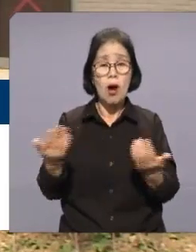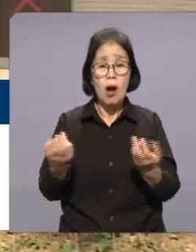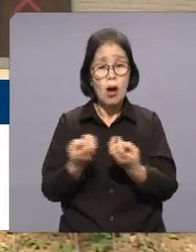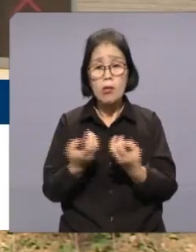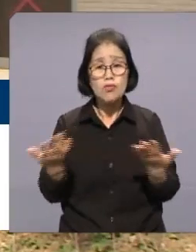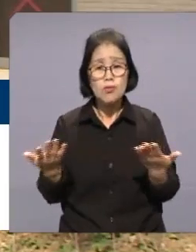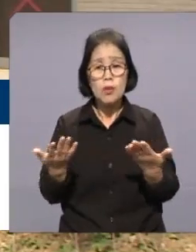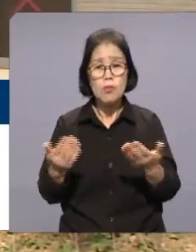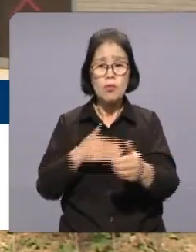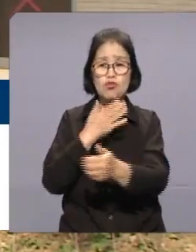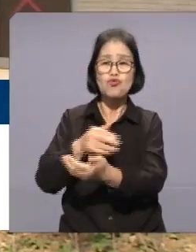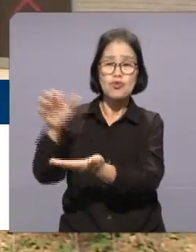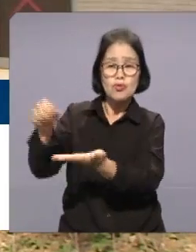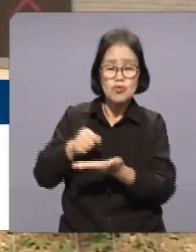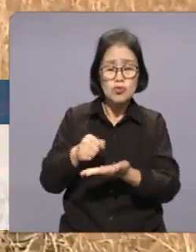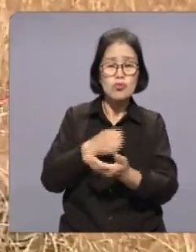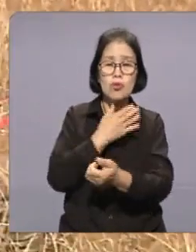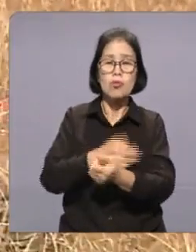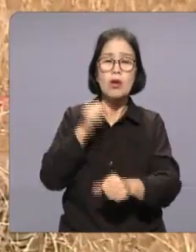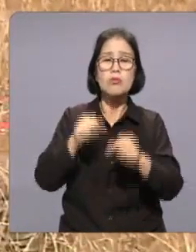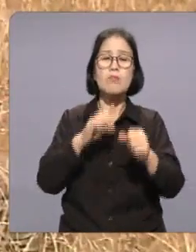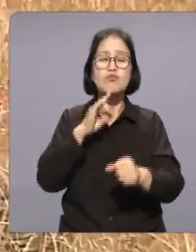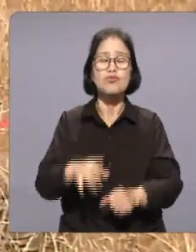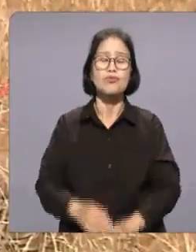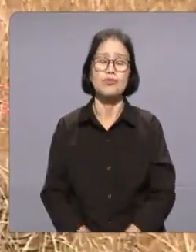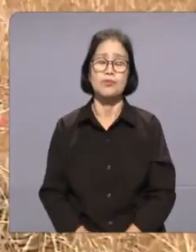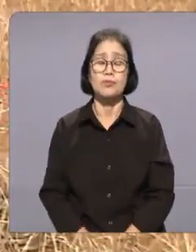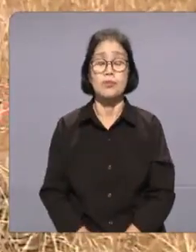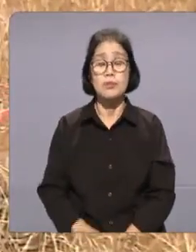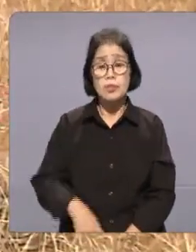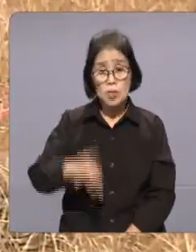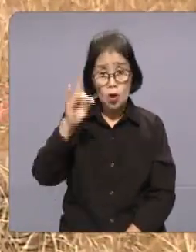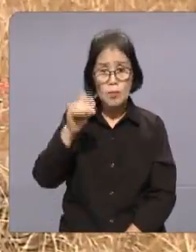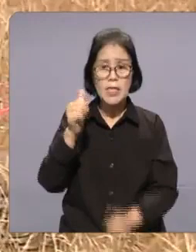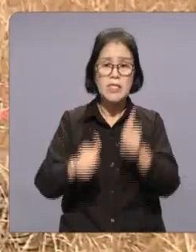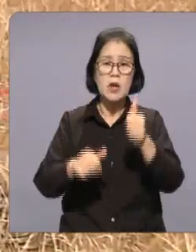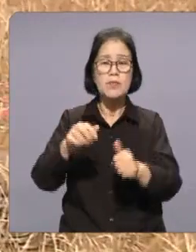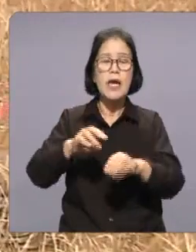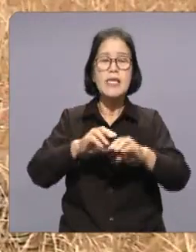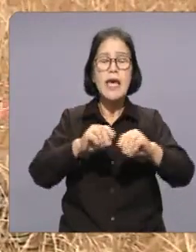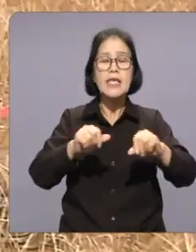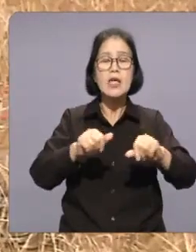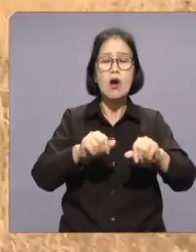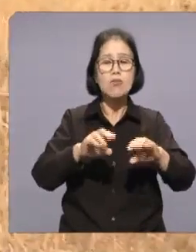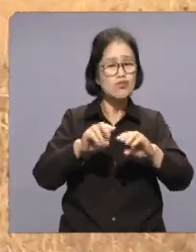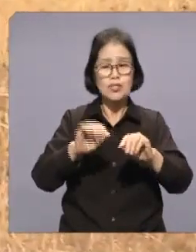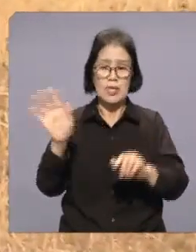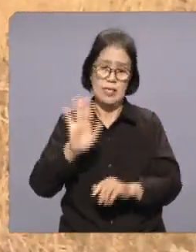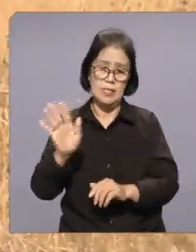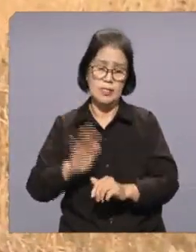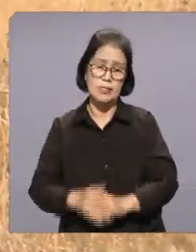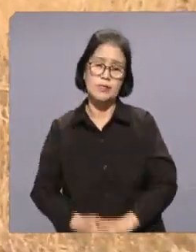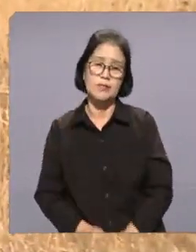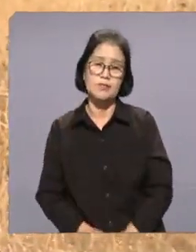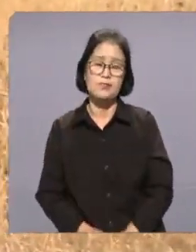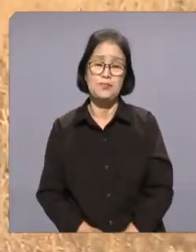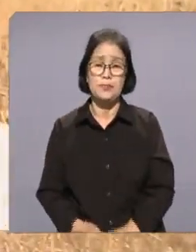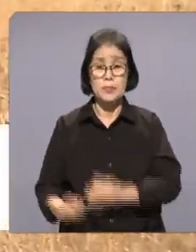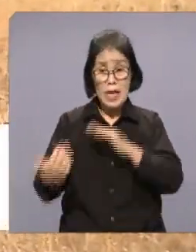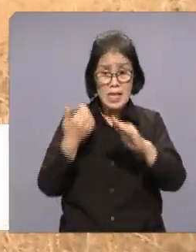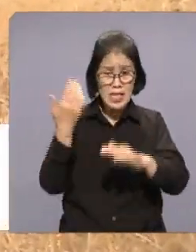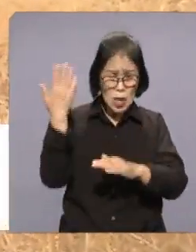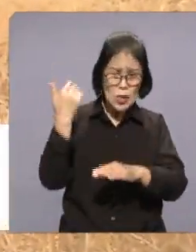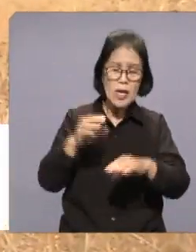방법은 유치권 행사밖에 없어가지고. 당초 이곳은 시험장이 예정된 부지가 아니었습니다.